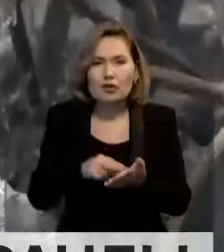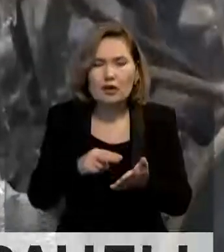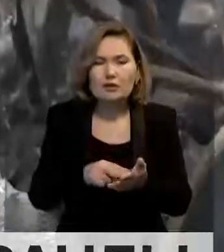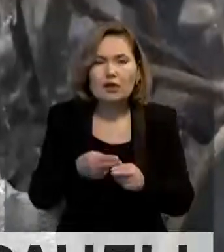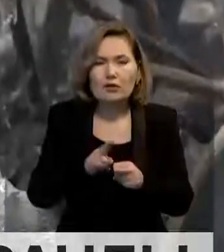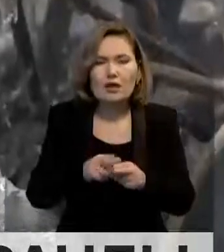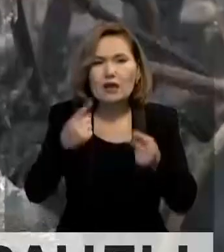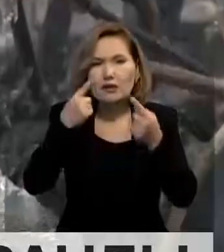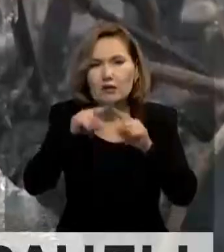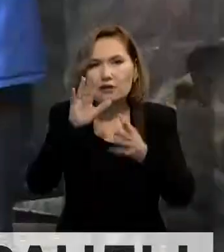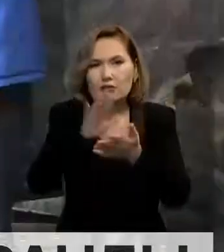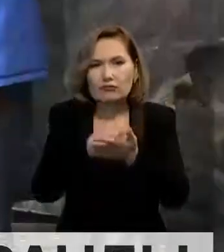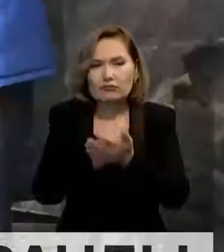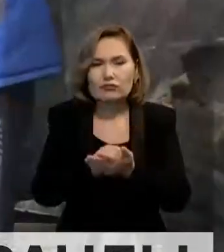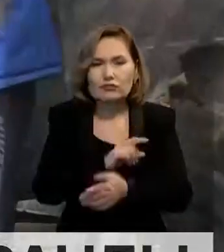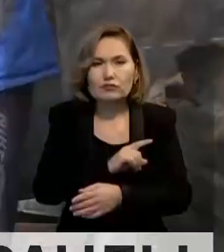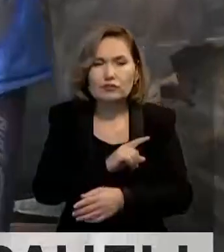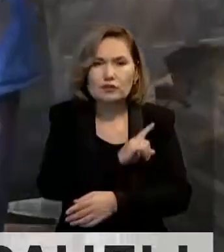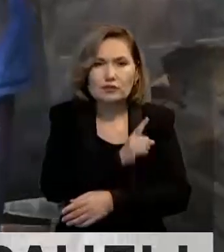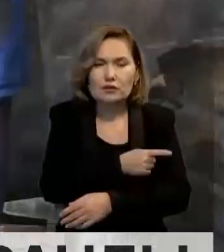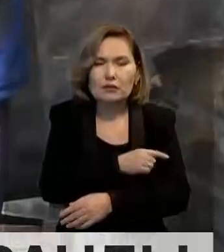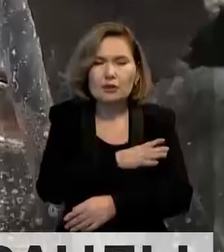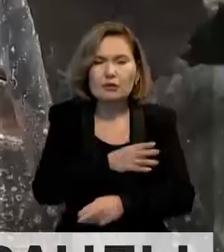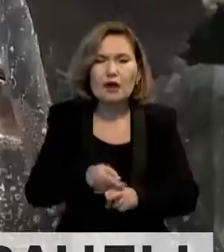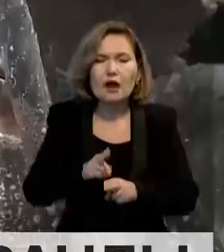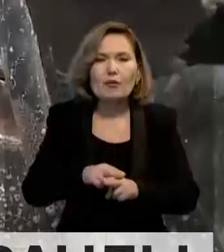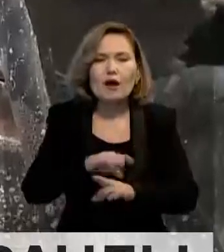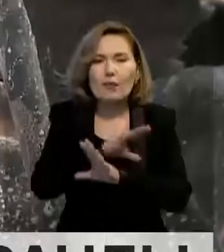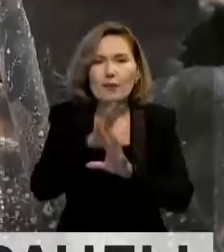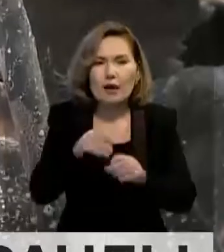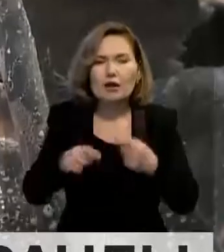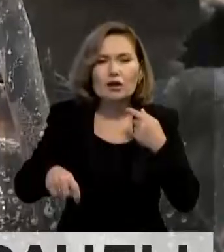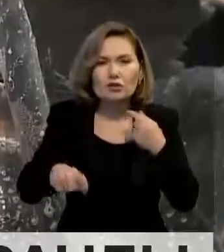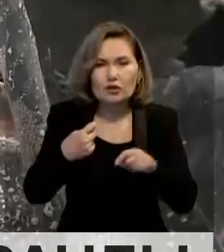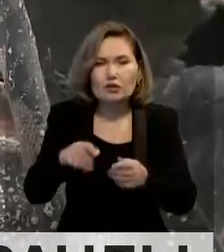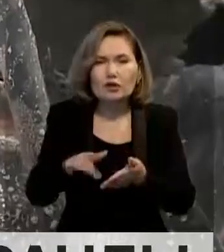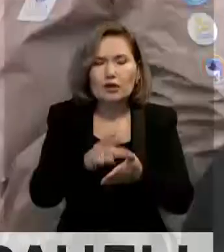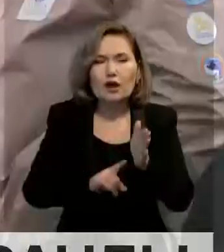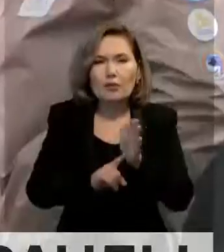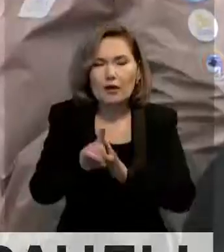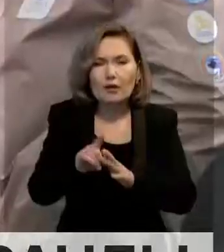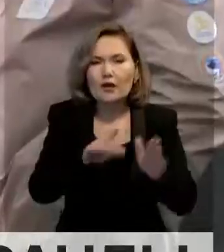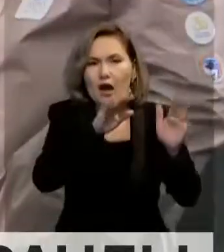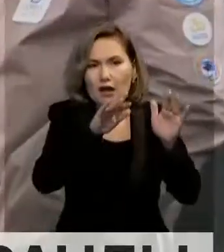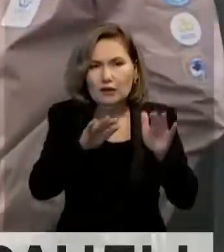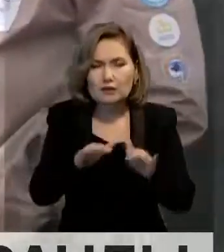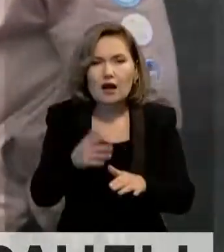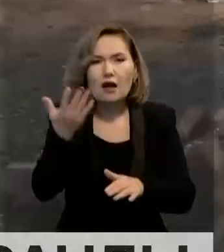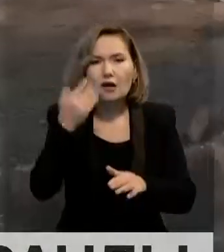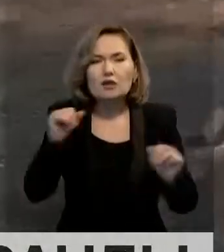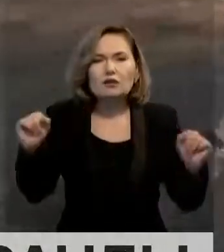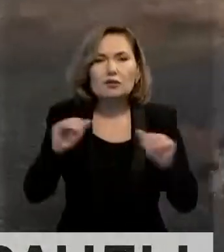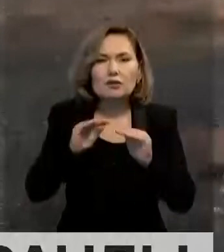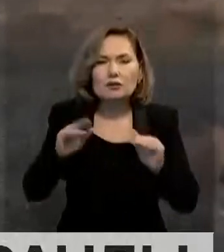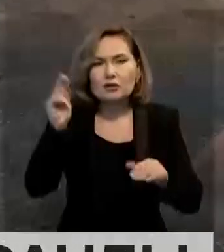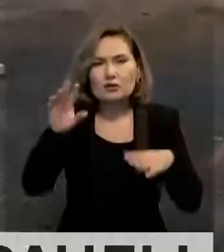қазір қаңқасы ғана қалды. Қазір шаңғы базасына келген шығын мөлшері есептеліп жатыр. Енді қысқы маусымның қалай боларын ешкім нақты айта алмады.